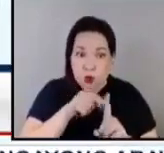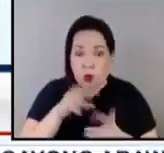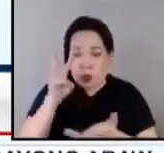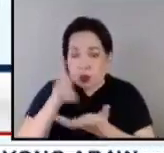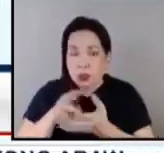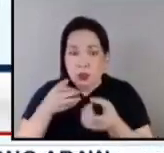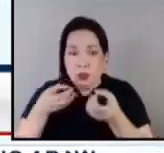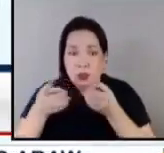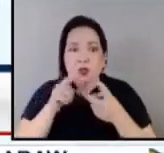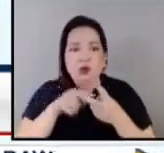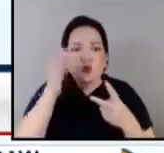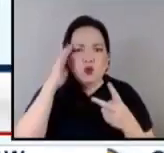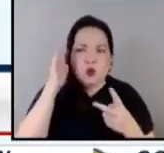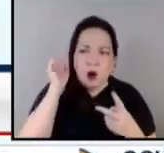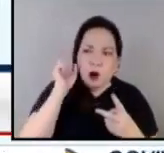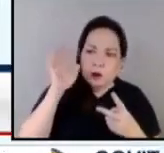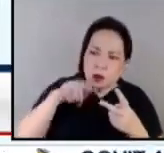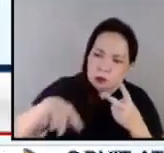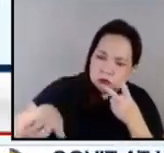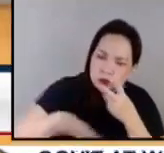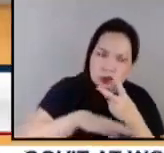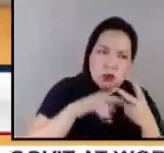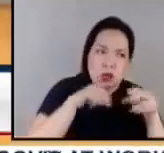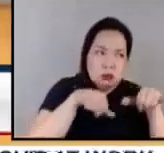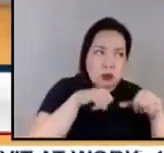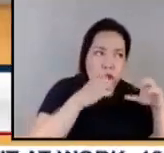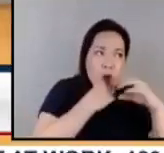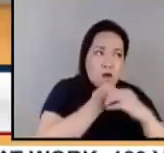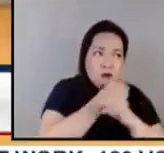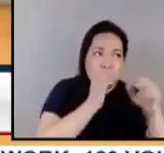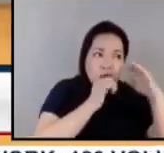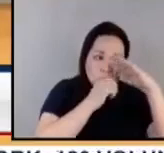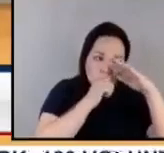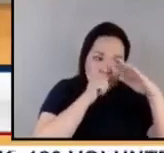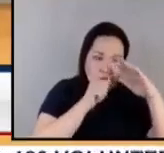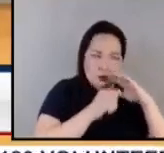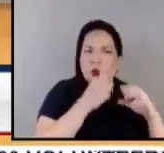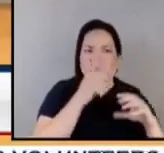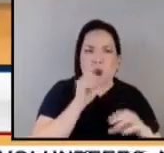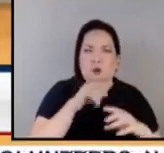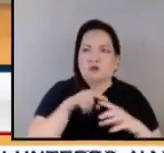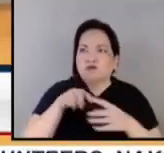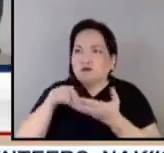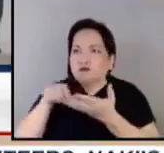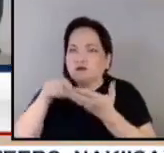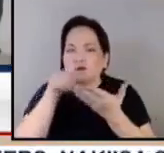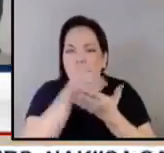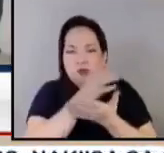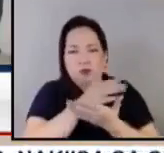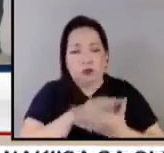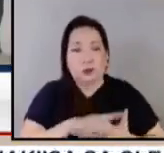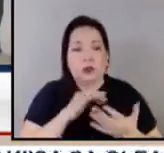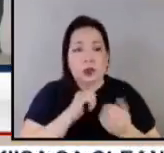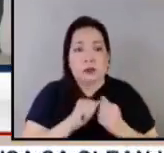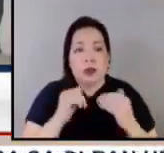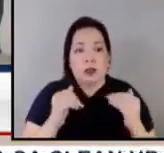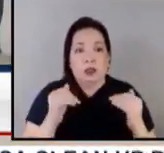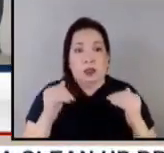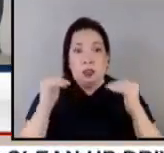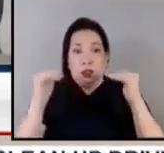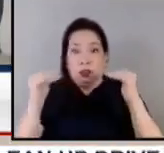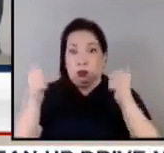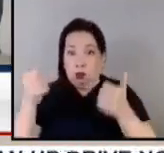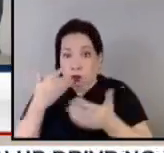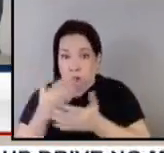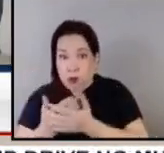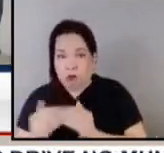ng mga tauhan mo. Lumabas ka sa opisina mo, mag-inspect ka. Isasama na rin sa credentials ng promotion ng mga opisyal kung naging maayos ang kanilang